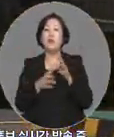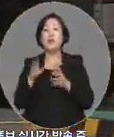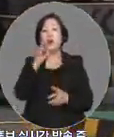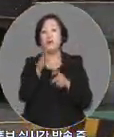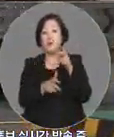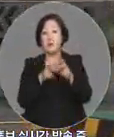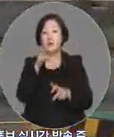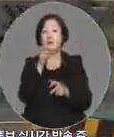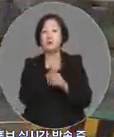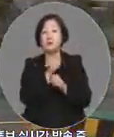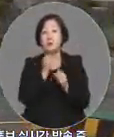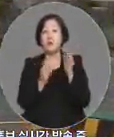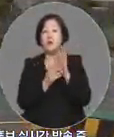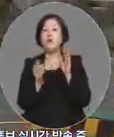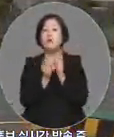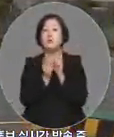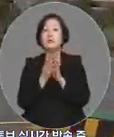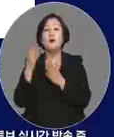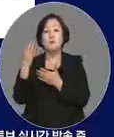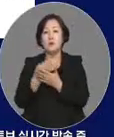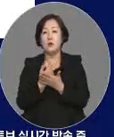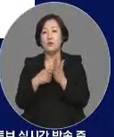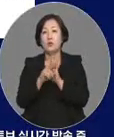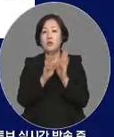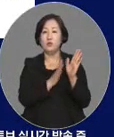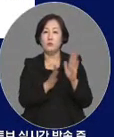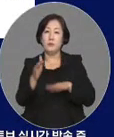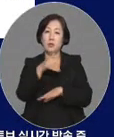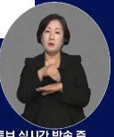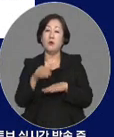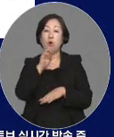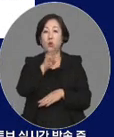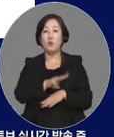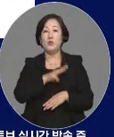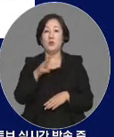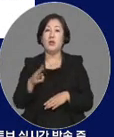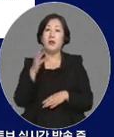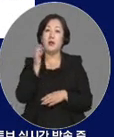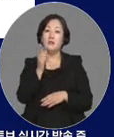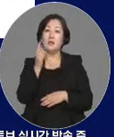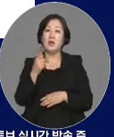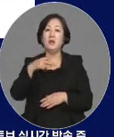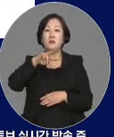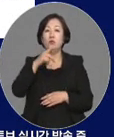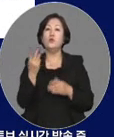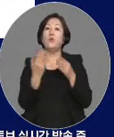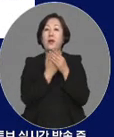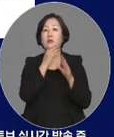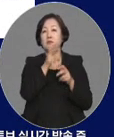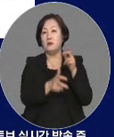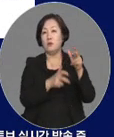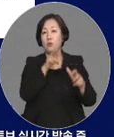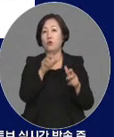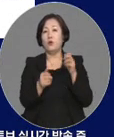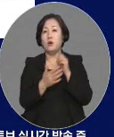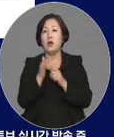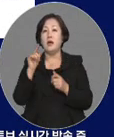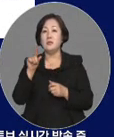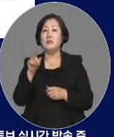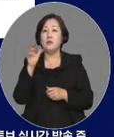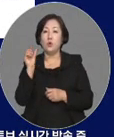끝내고 상업발전을 시작합니다. 롯데 SK합작법인의 수소발전소와